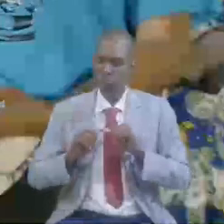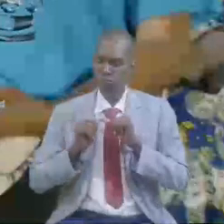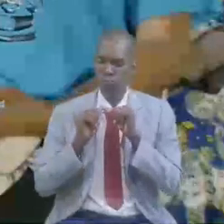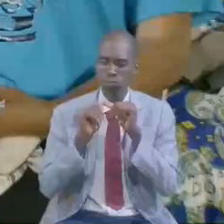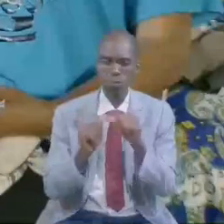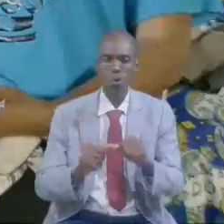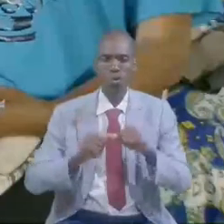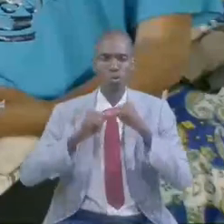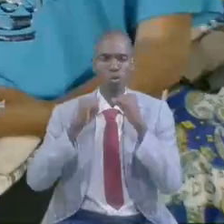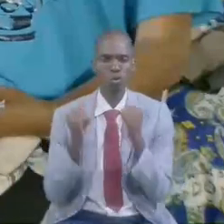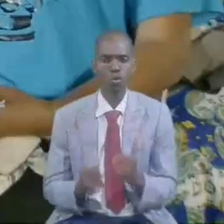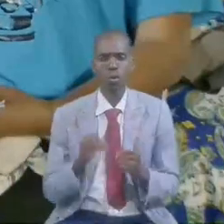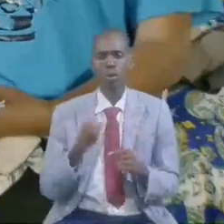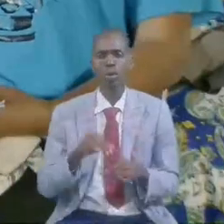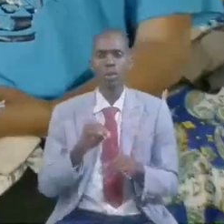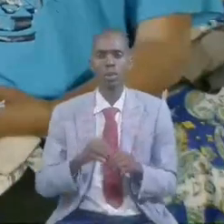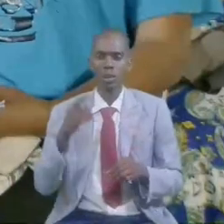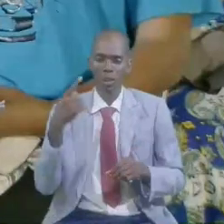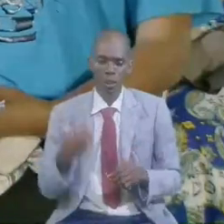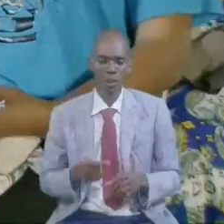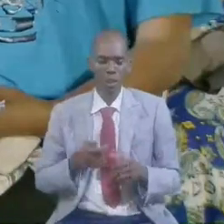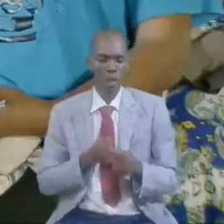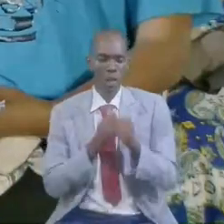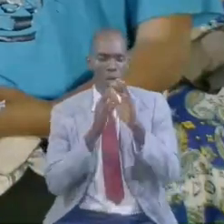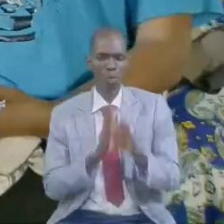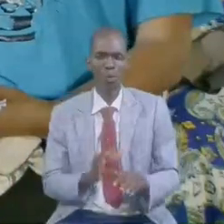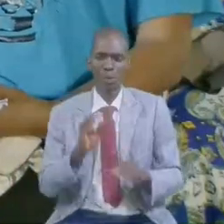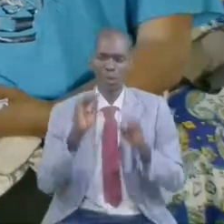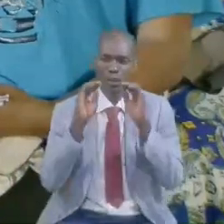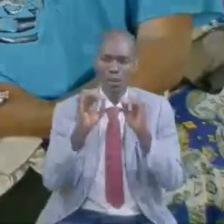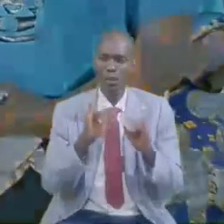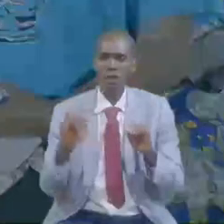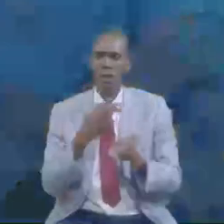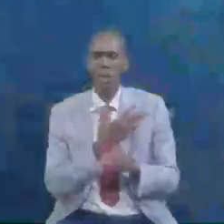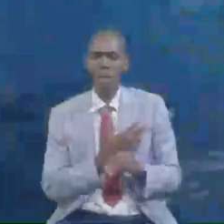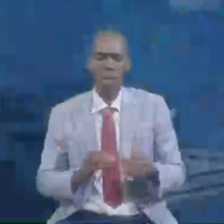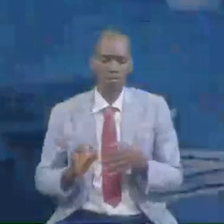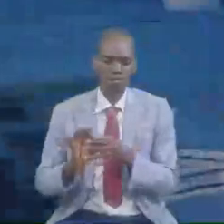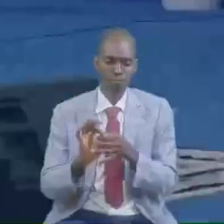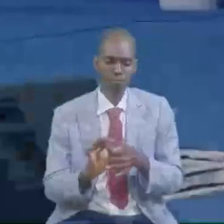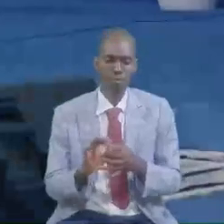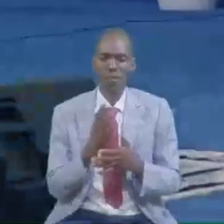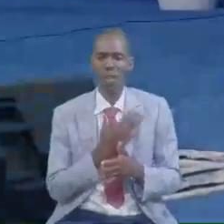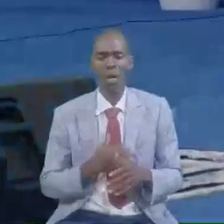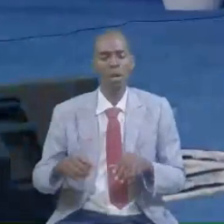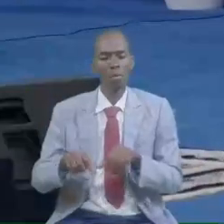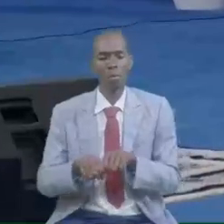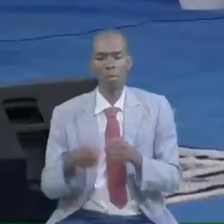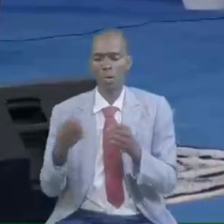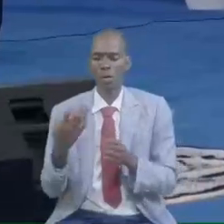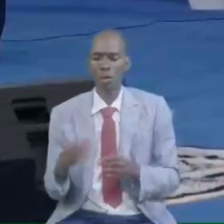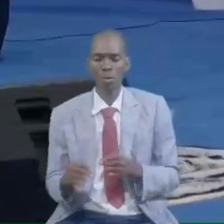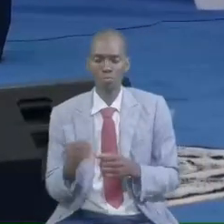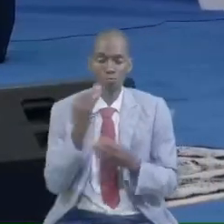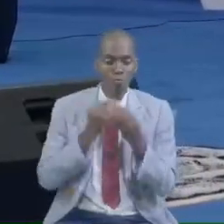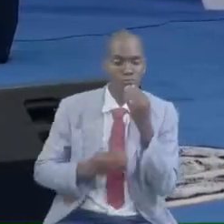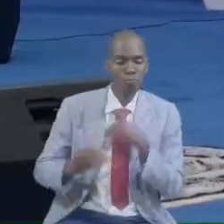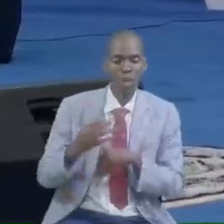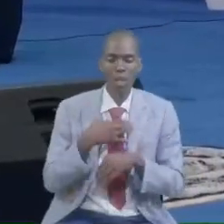dans l'enseignement des apôtres, dans la communion fraternelle, dans la fraction du pain et dans les